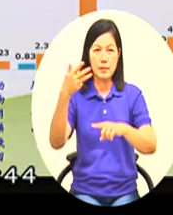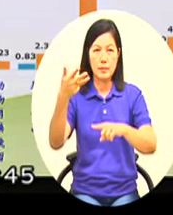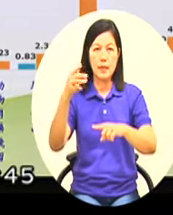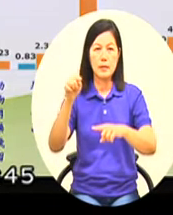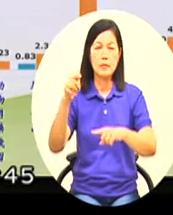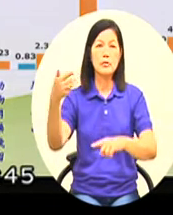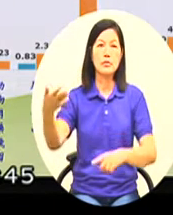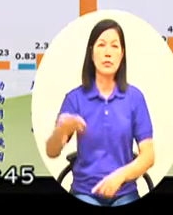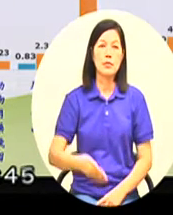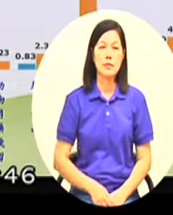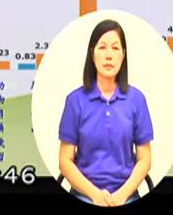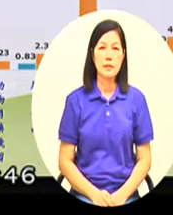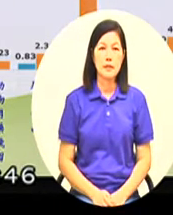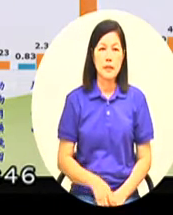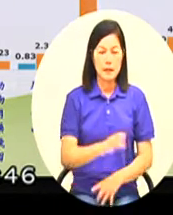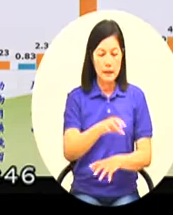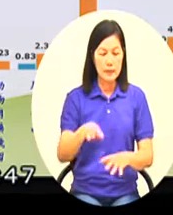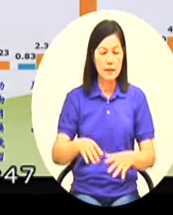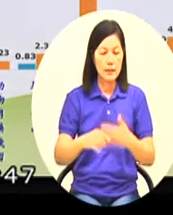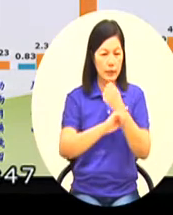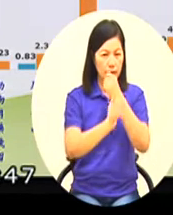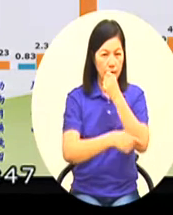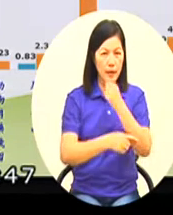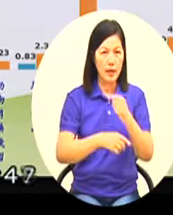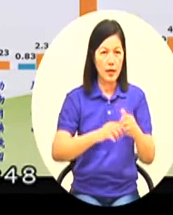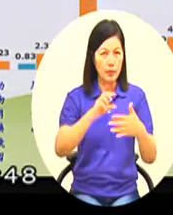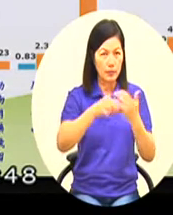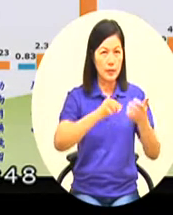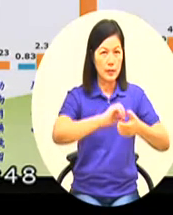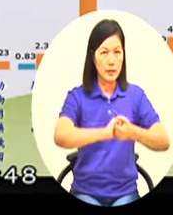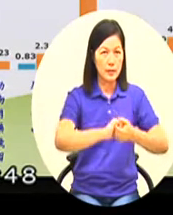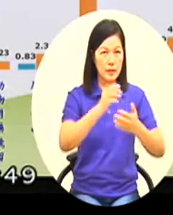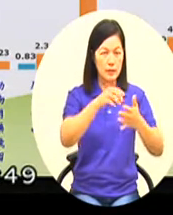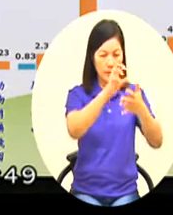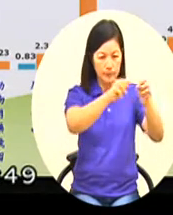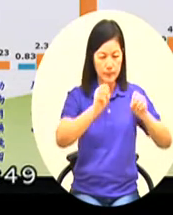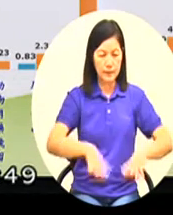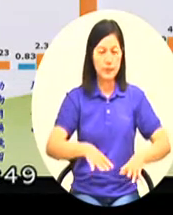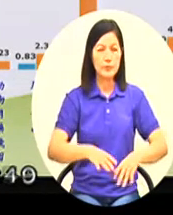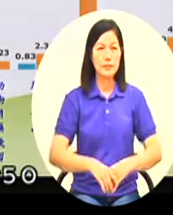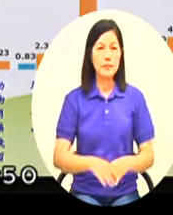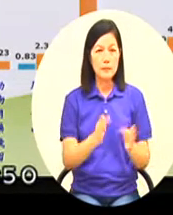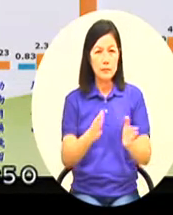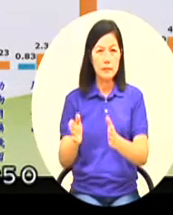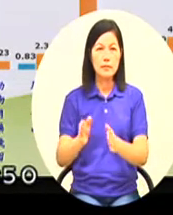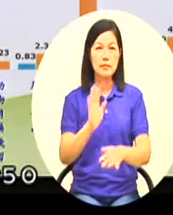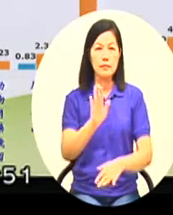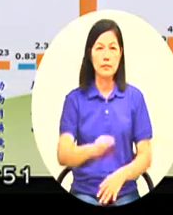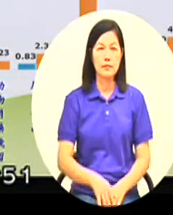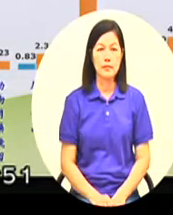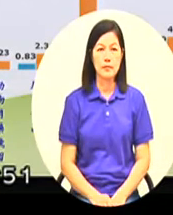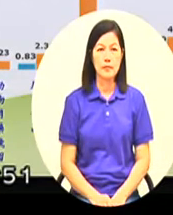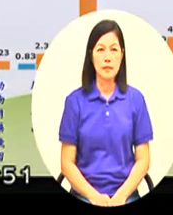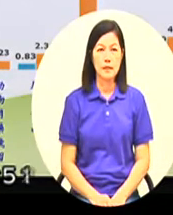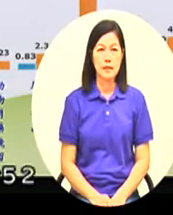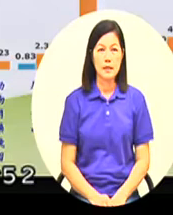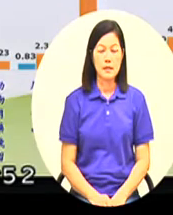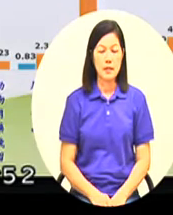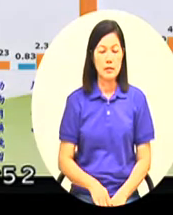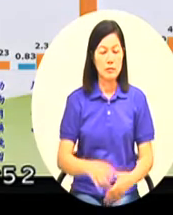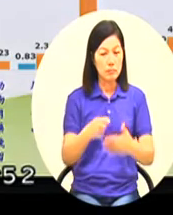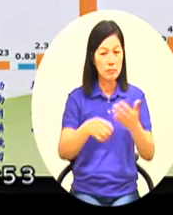品都已经依法要求下架并且加依法处理。那因为相关的一个不合格的案